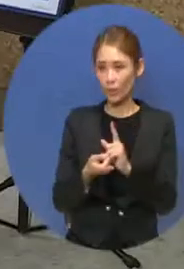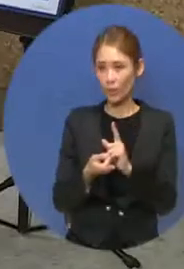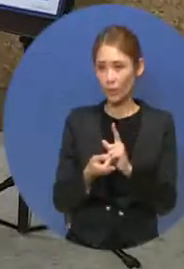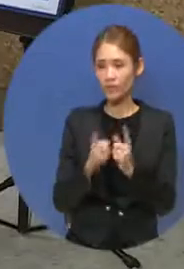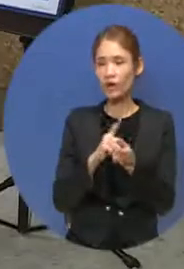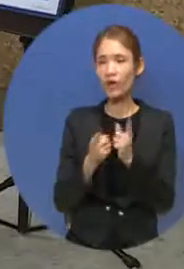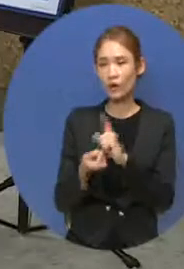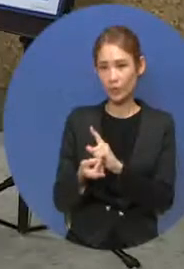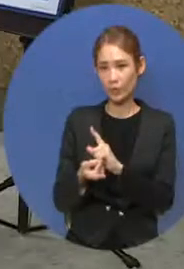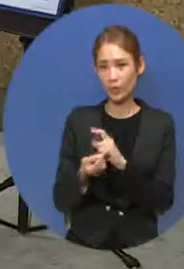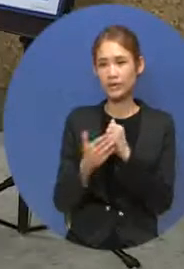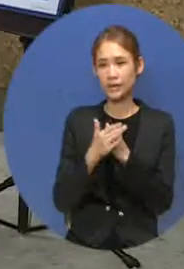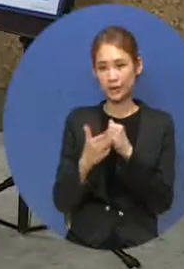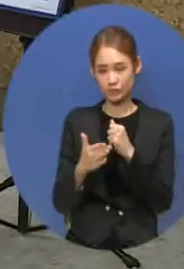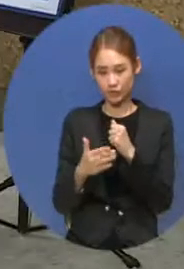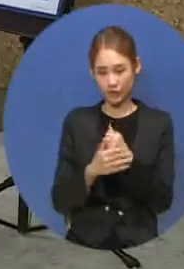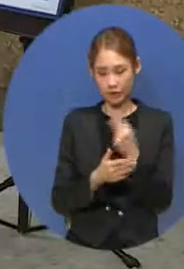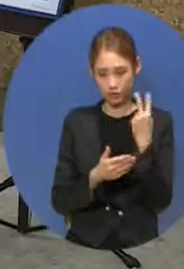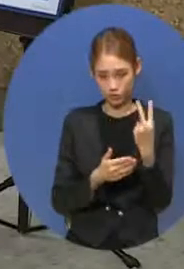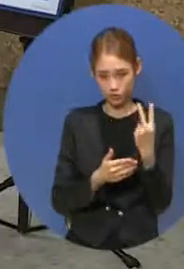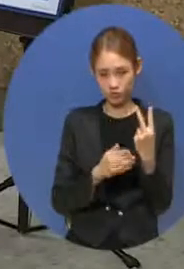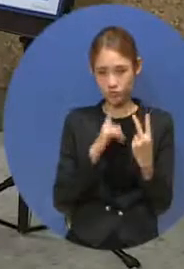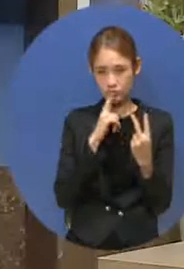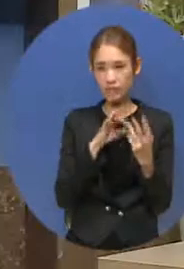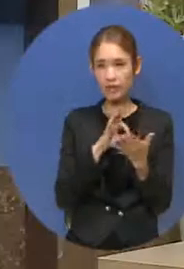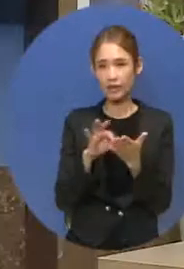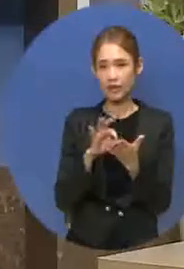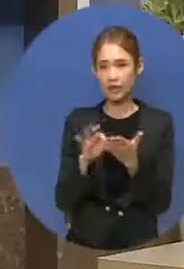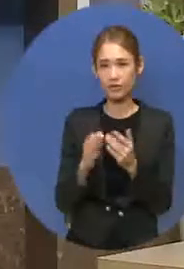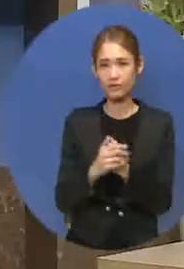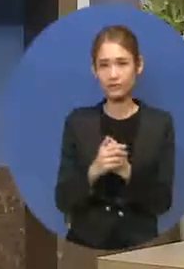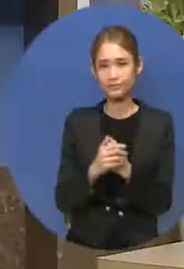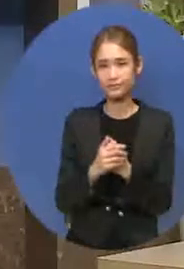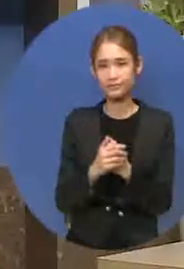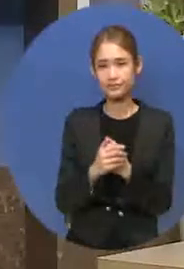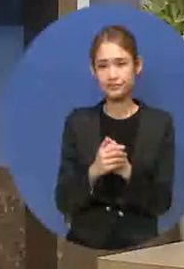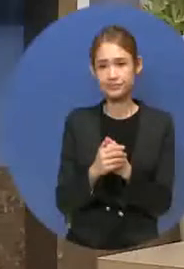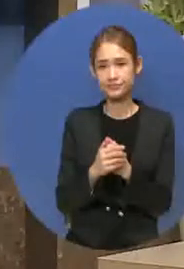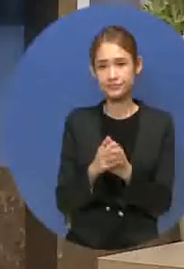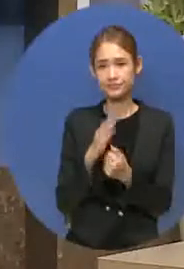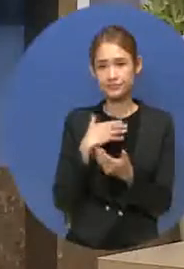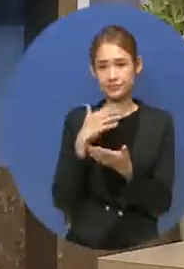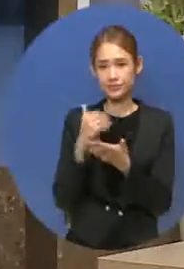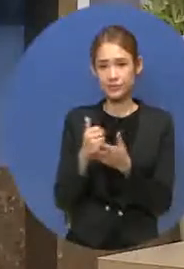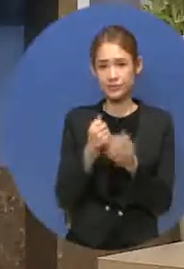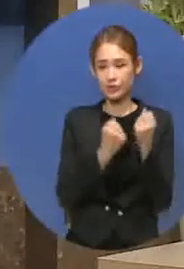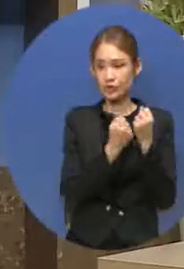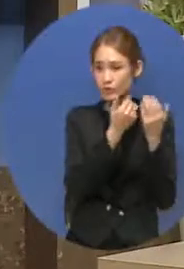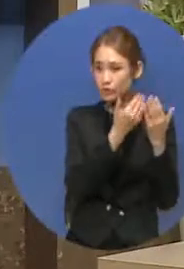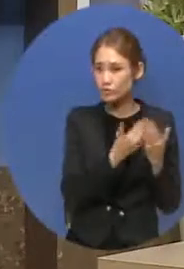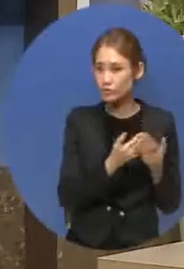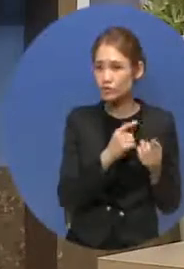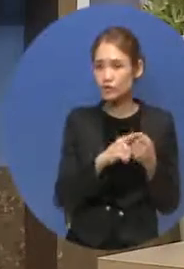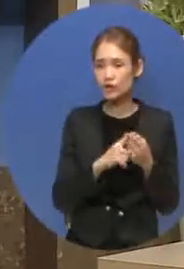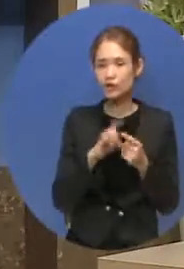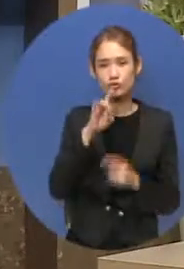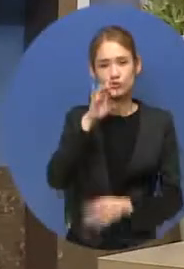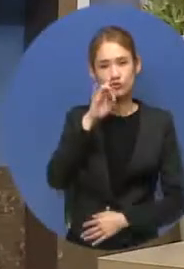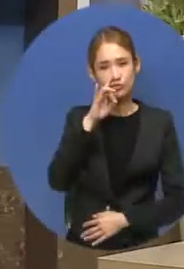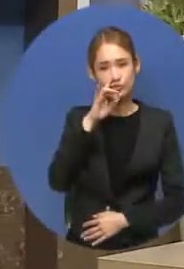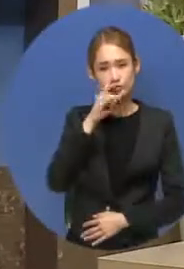의미에서 의미가 있습니다. 챌린지 투라고 네, 불리는 네, 거군요. 네. 그러니까 저도 이제 관장님께서 설명을 해주실 때 좀 궁금했던